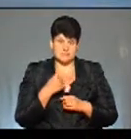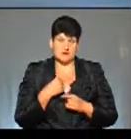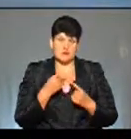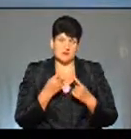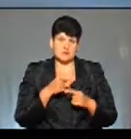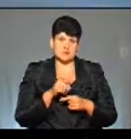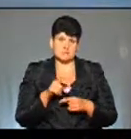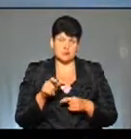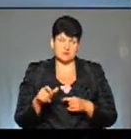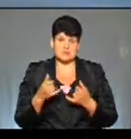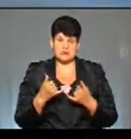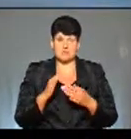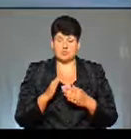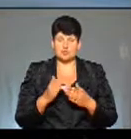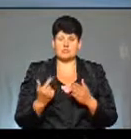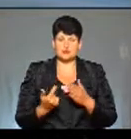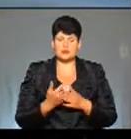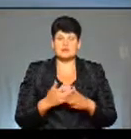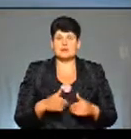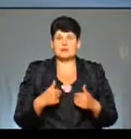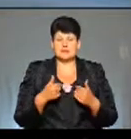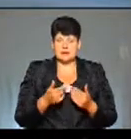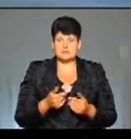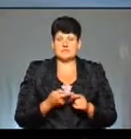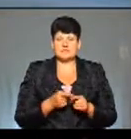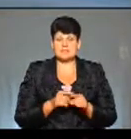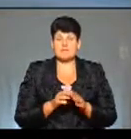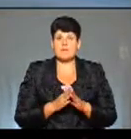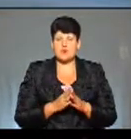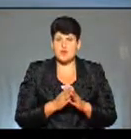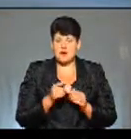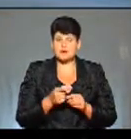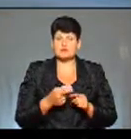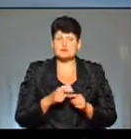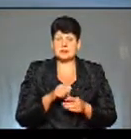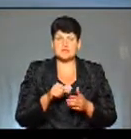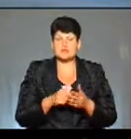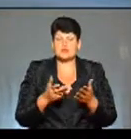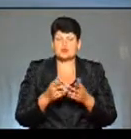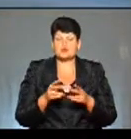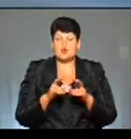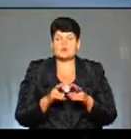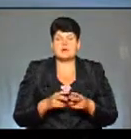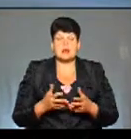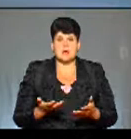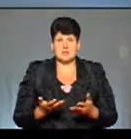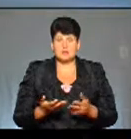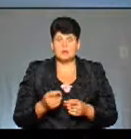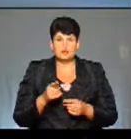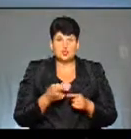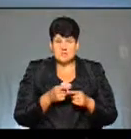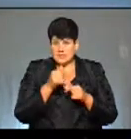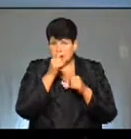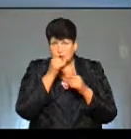тими людьми, і ми зараз будемо знову ж таки звертатися з цим проханням, щоб це питання якось розглянути, тому що ну, це